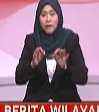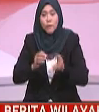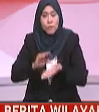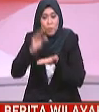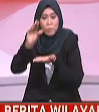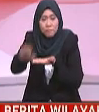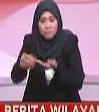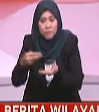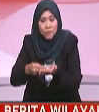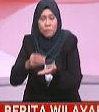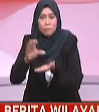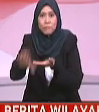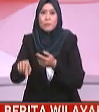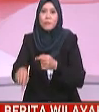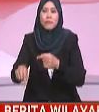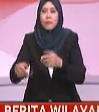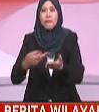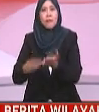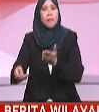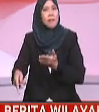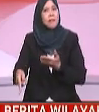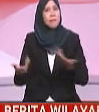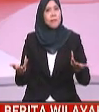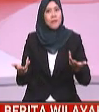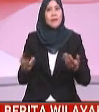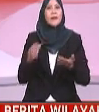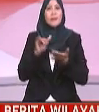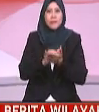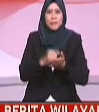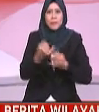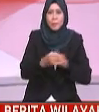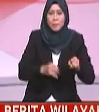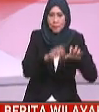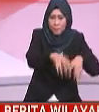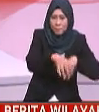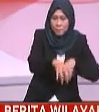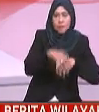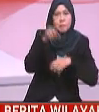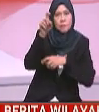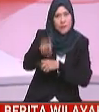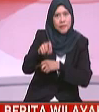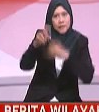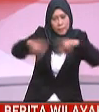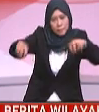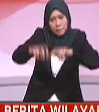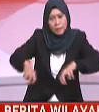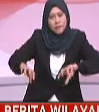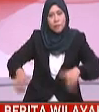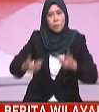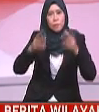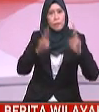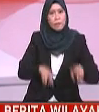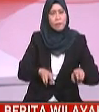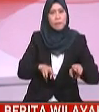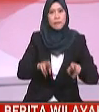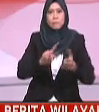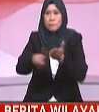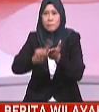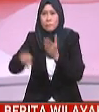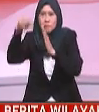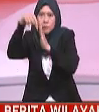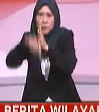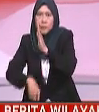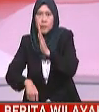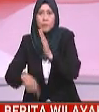gagal, di sinilah ya, peranan Jabatan Pertanian untuk membuat kajian seterusnya bagaimanakah rakyat di peringkat akar umbi dapat